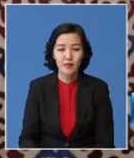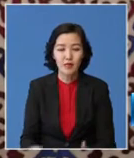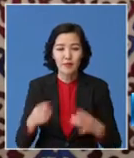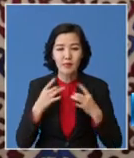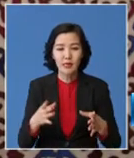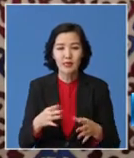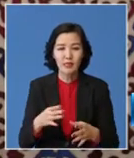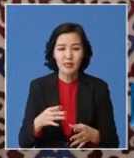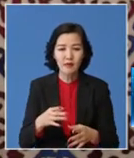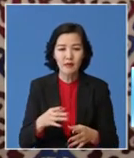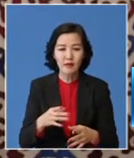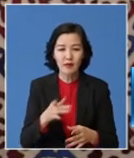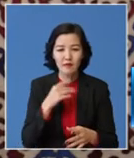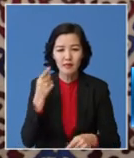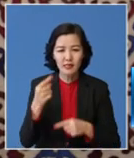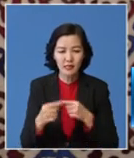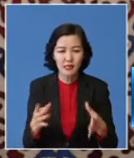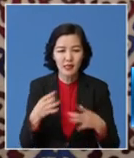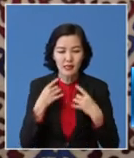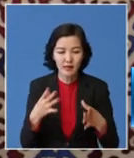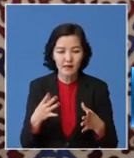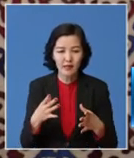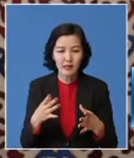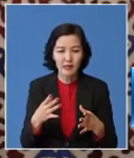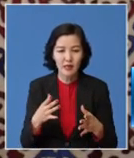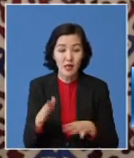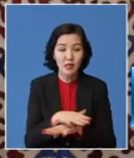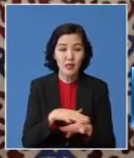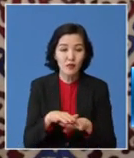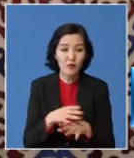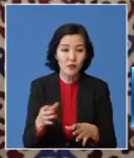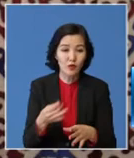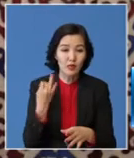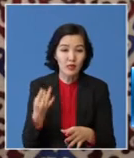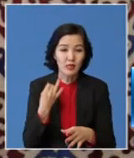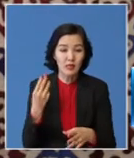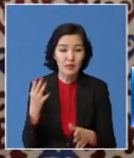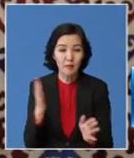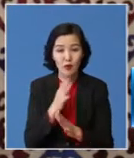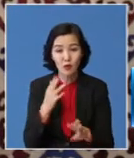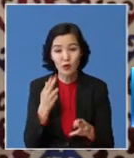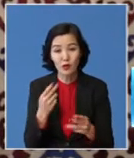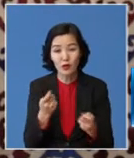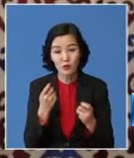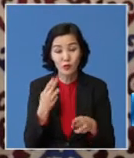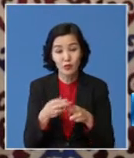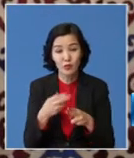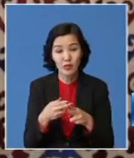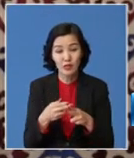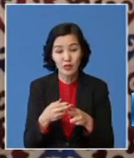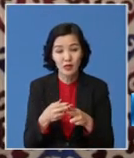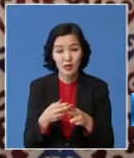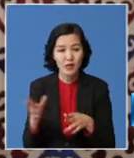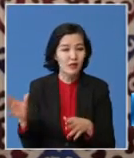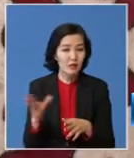нравится. И как бы народу интересно здесь. Сейчас все собрались. Чуть-чуть, конечно, чуть-чуть погода подводит, а так все,